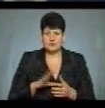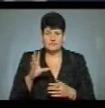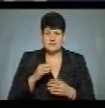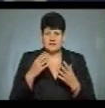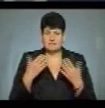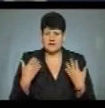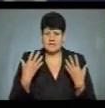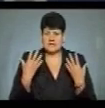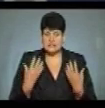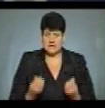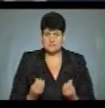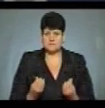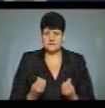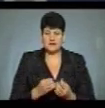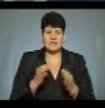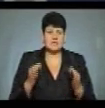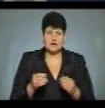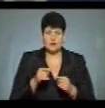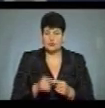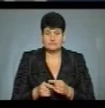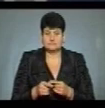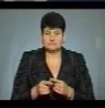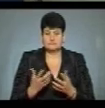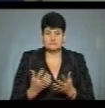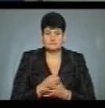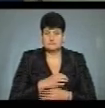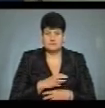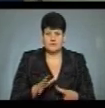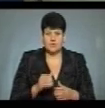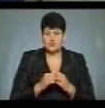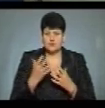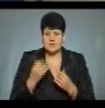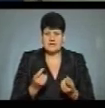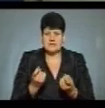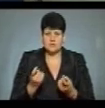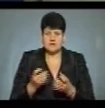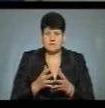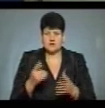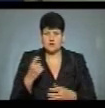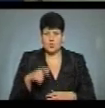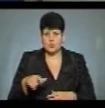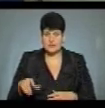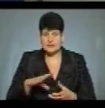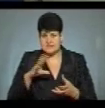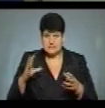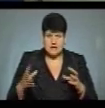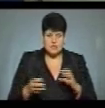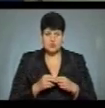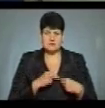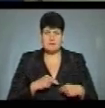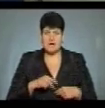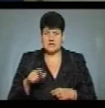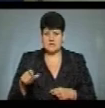дні, ніяких його слідів виявлено не було. Кожного дня залучалося більше 100 людей, це разом з працівниками і